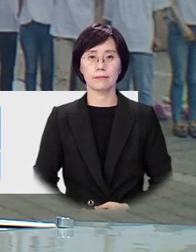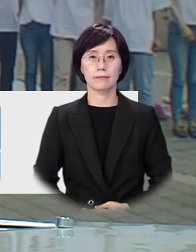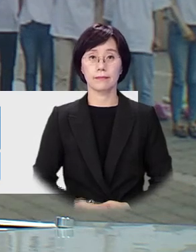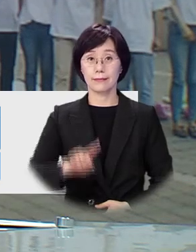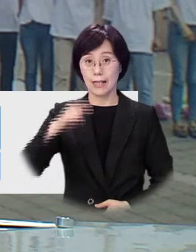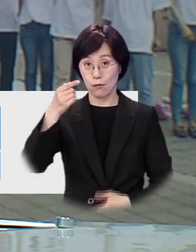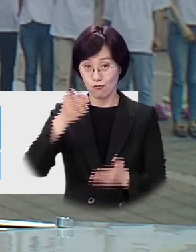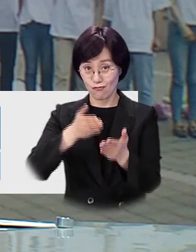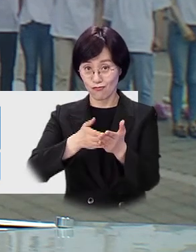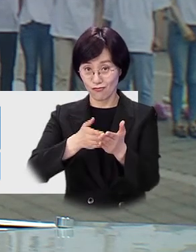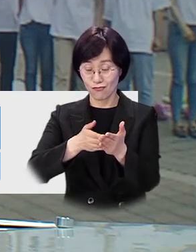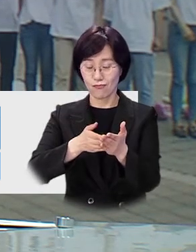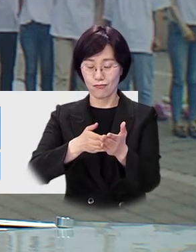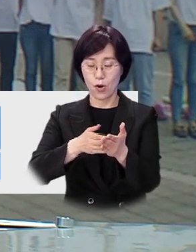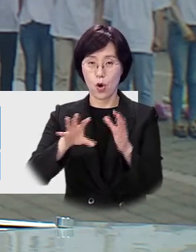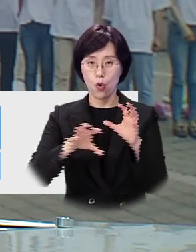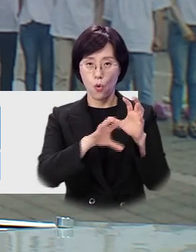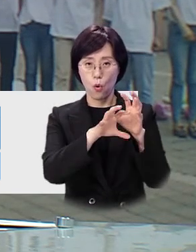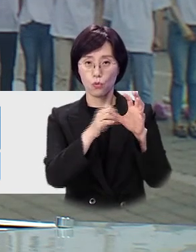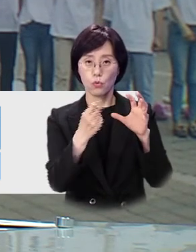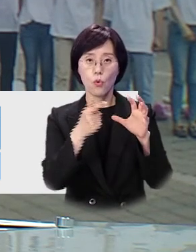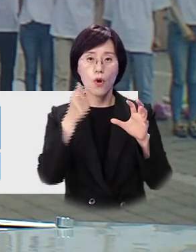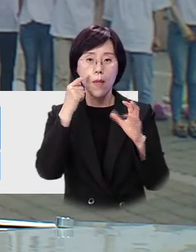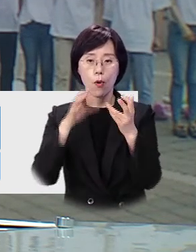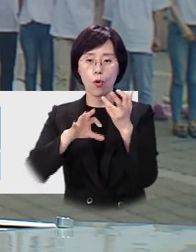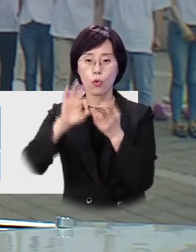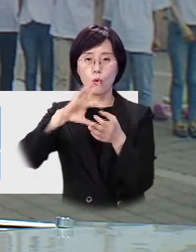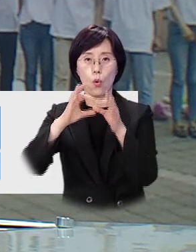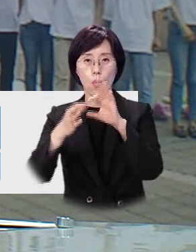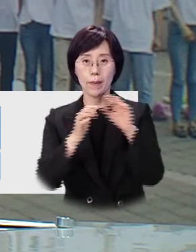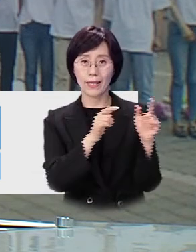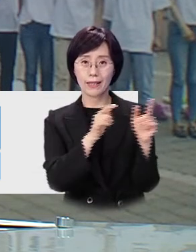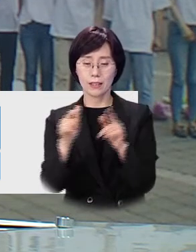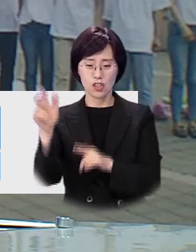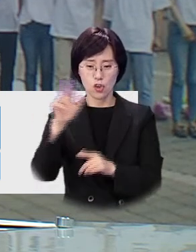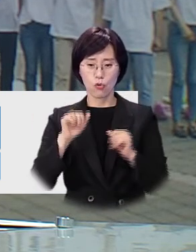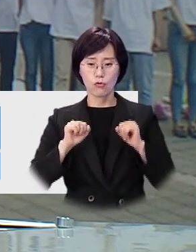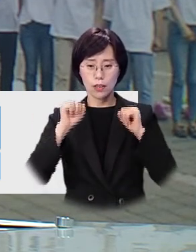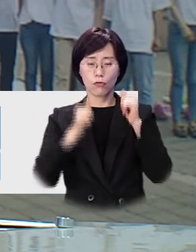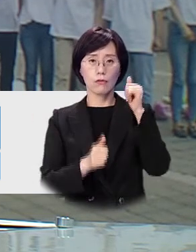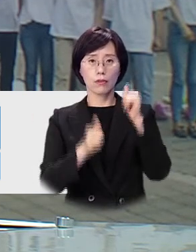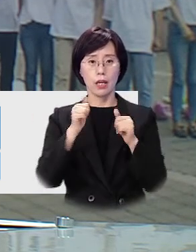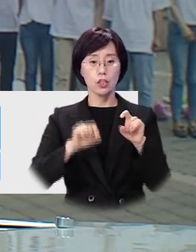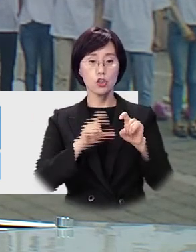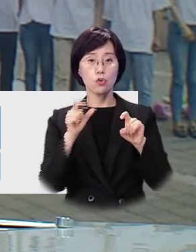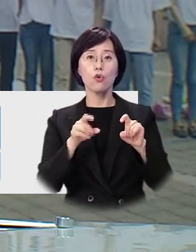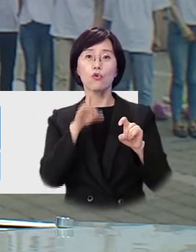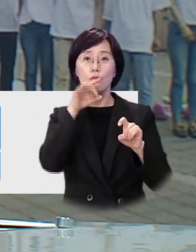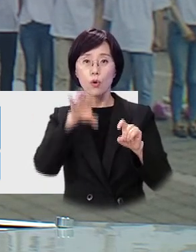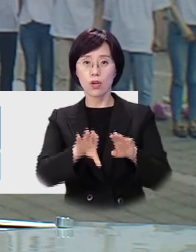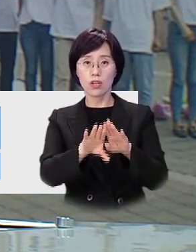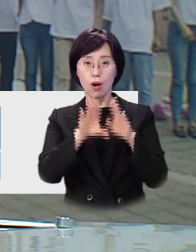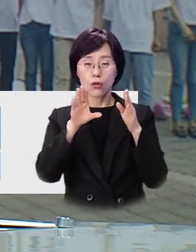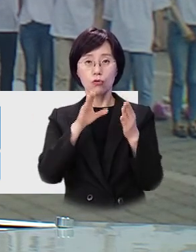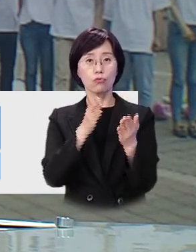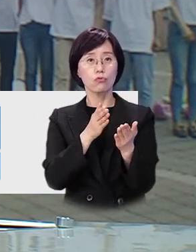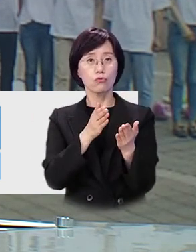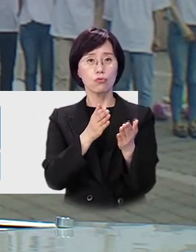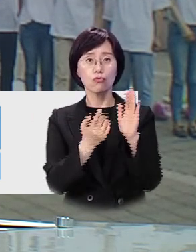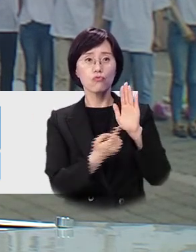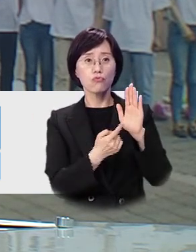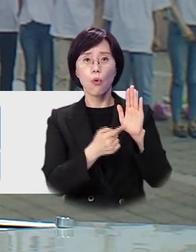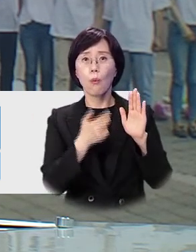네, 다음 소식입니다. 코로나19에 따라 일본 도쿄올림픽 등으로 전국체전이 오는 10월 구미에서 열린다는 사실이